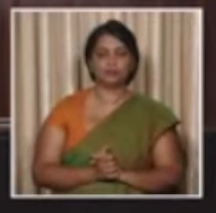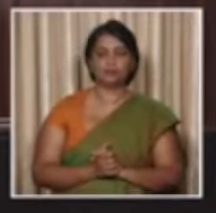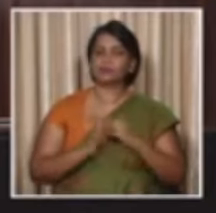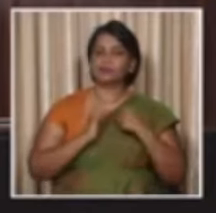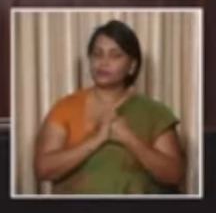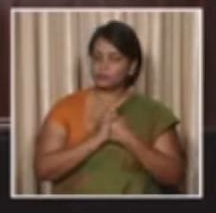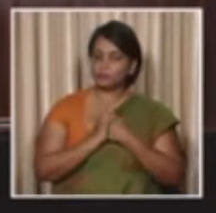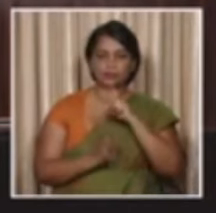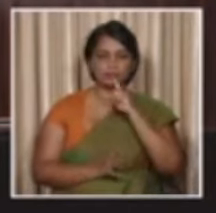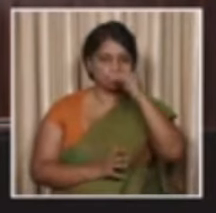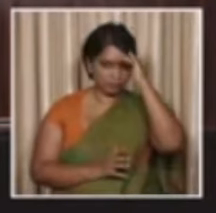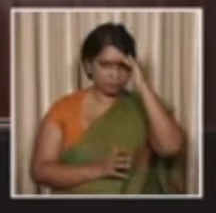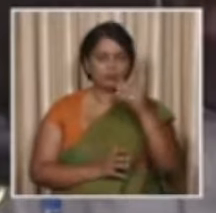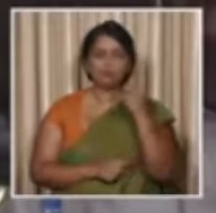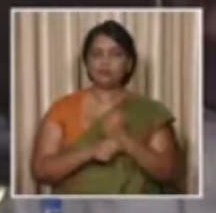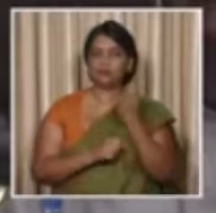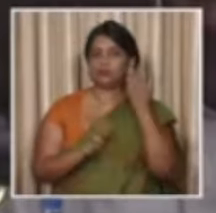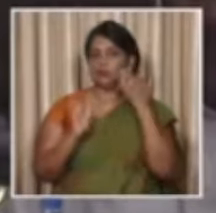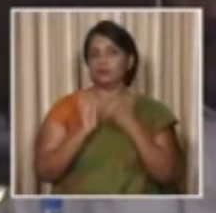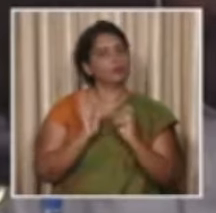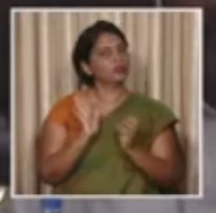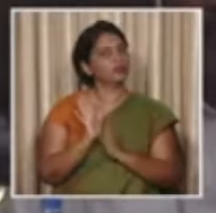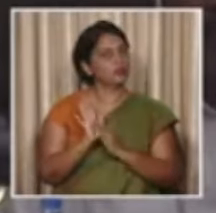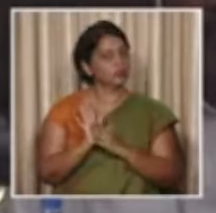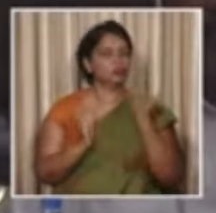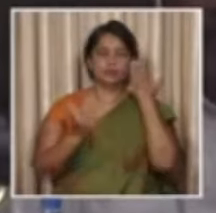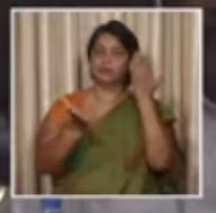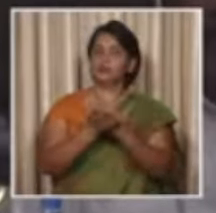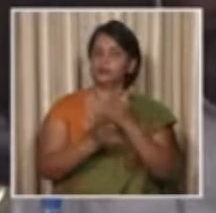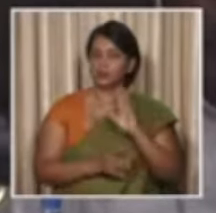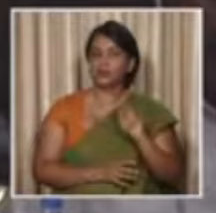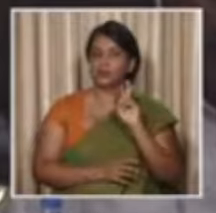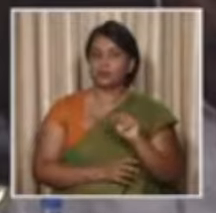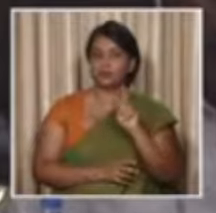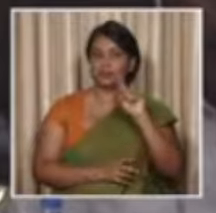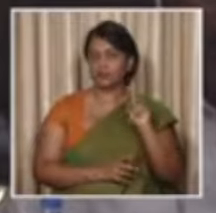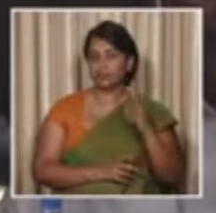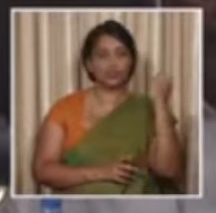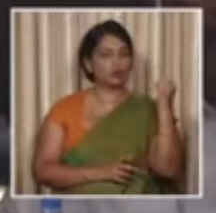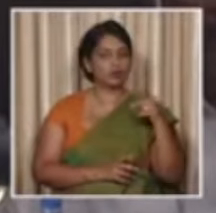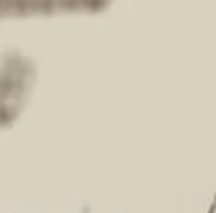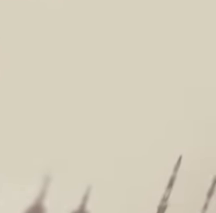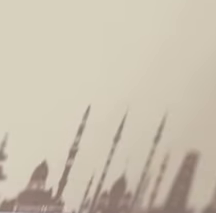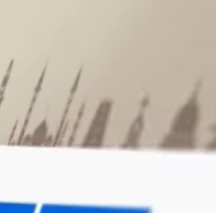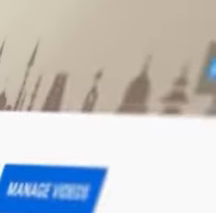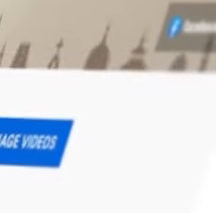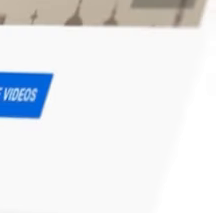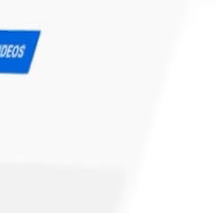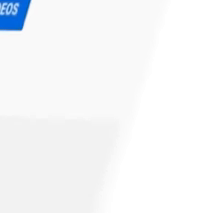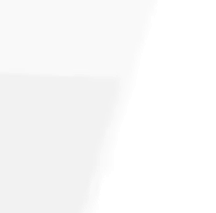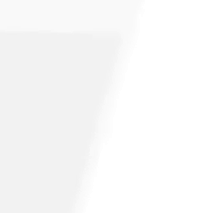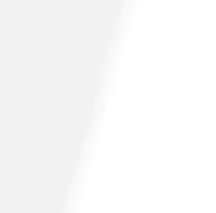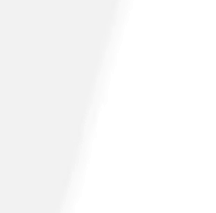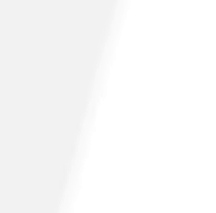ගරු කතානායකතුමා රජයේ මුදල් පිළිබඳ කාර්යසභාව වෙත යොමු කරන ලද 20 21 අංක 11